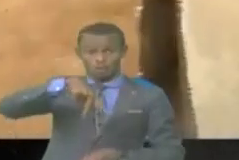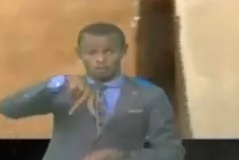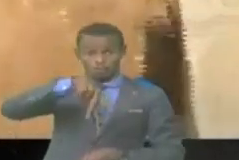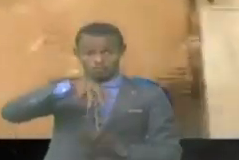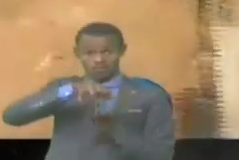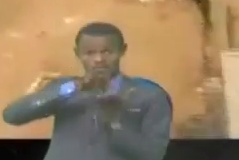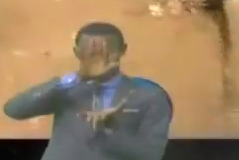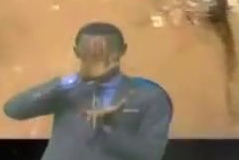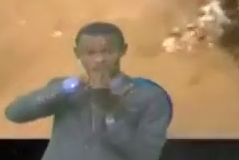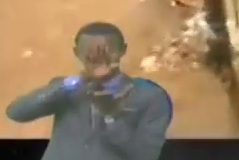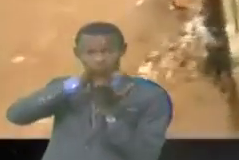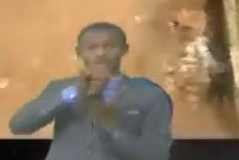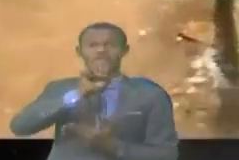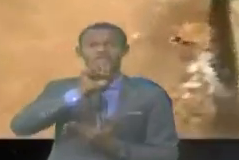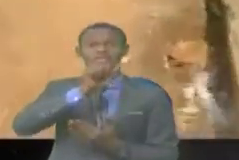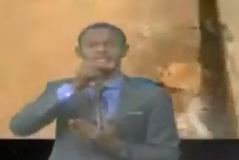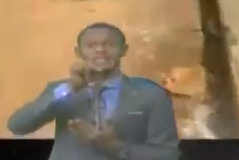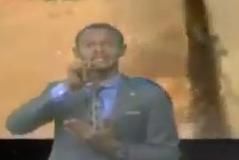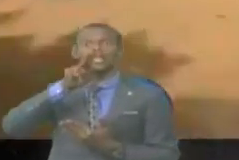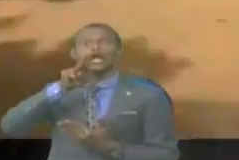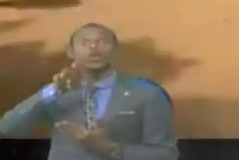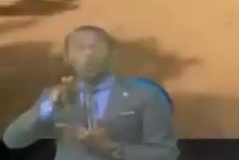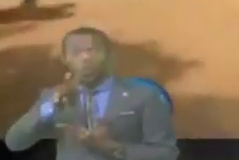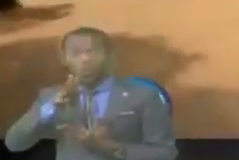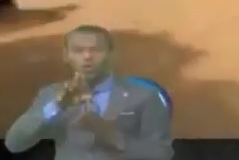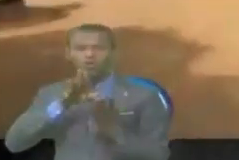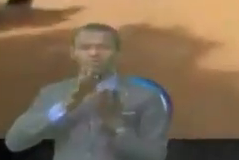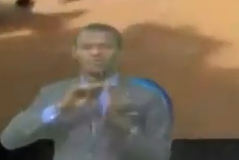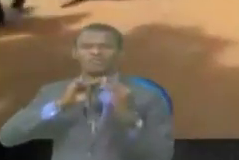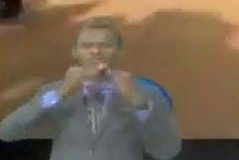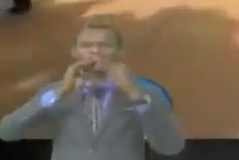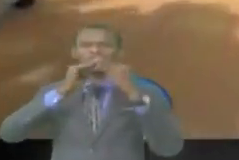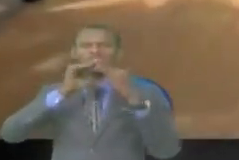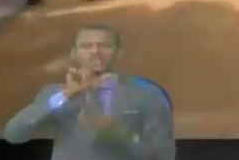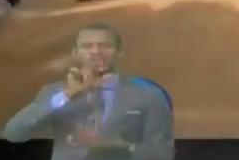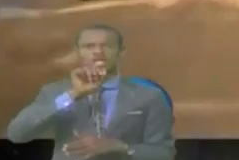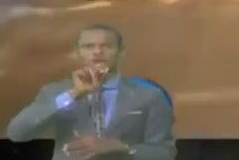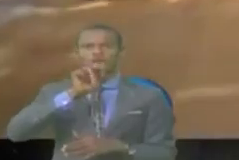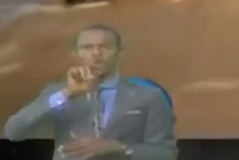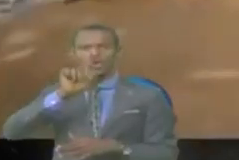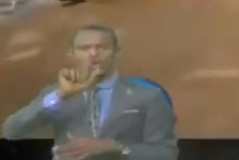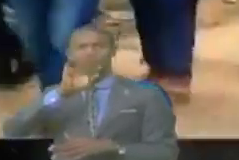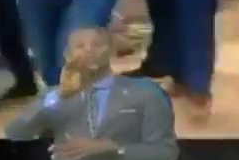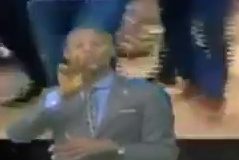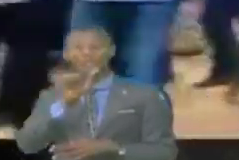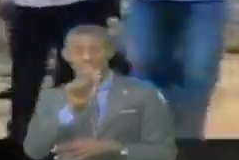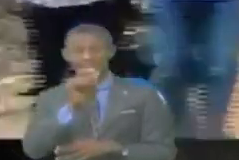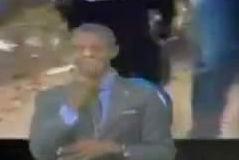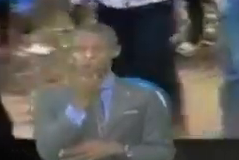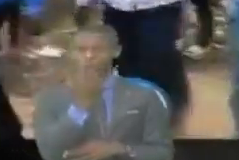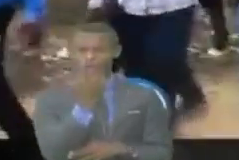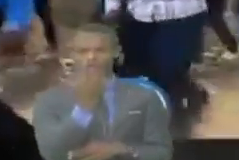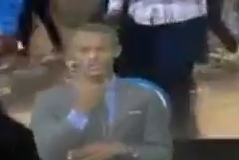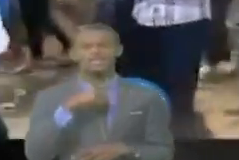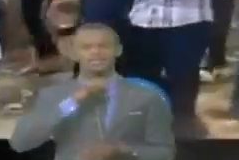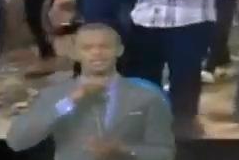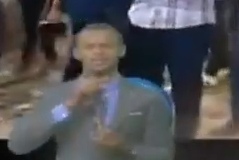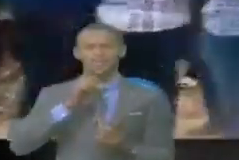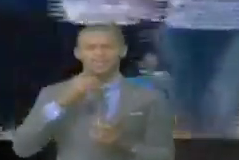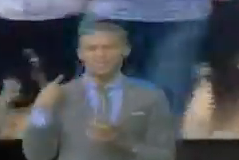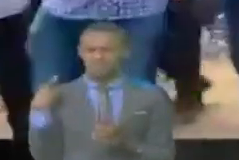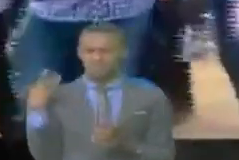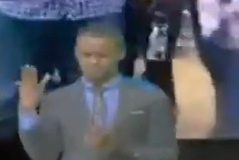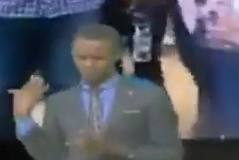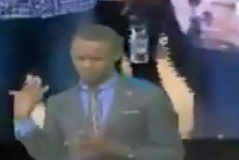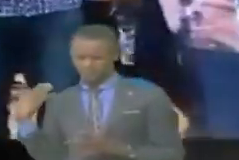d'érosion appelés Docteur Jacob dans la cité d'Elodja. Le député national Lambert Mendeo Malanga a fait une descente sur place